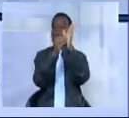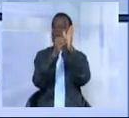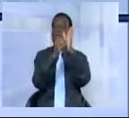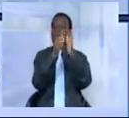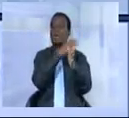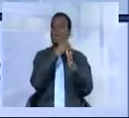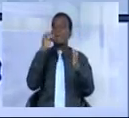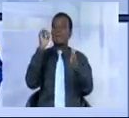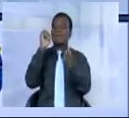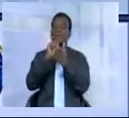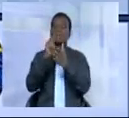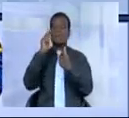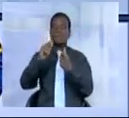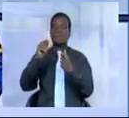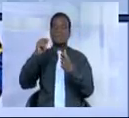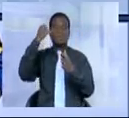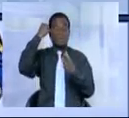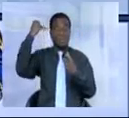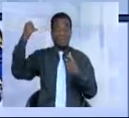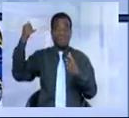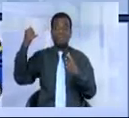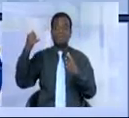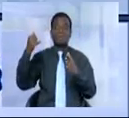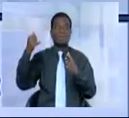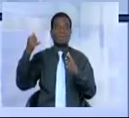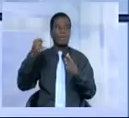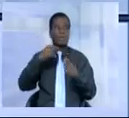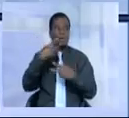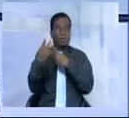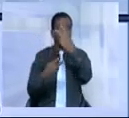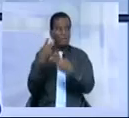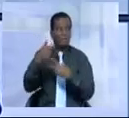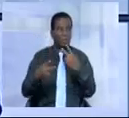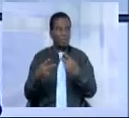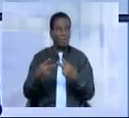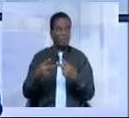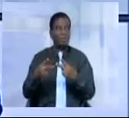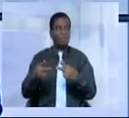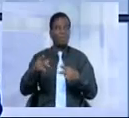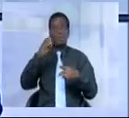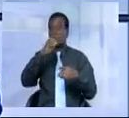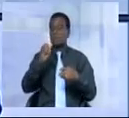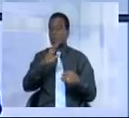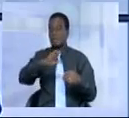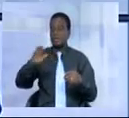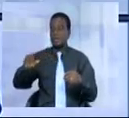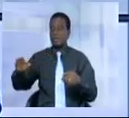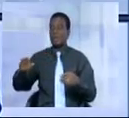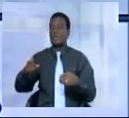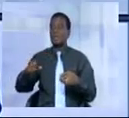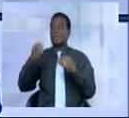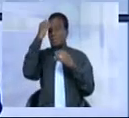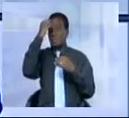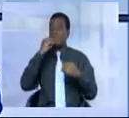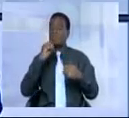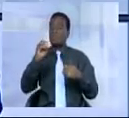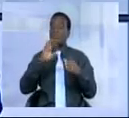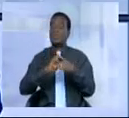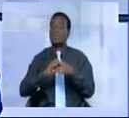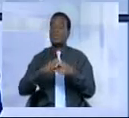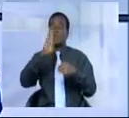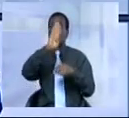celle du Japon, Mme Aki Abe, ont rendu visite aux pensionnaires de l'orphelinat de Bingerville. En plus de nombreux